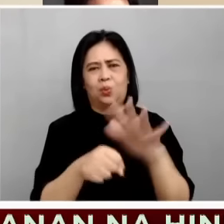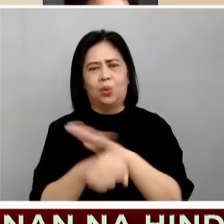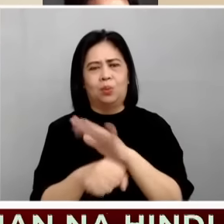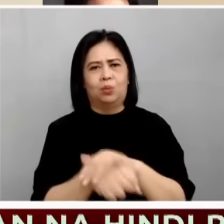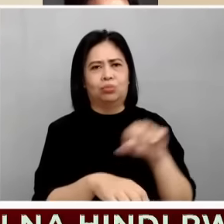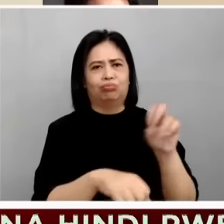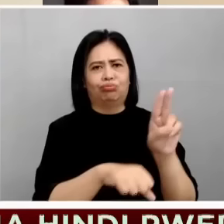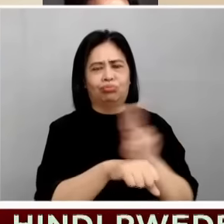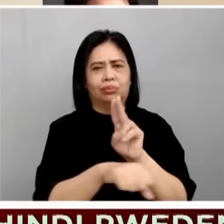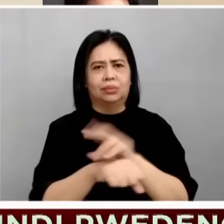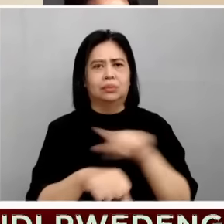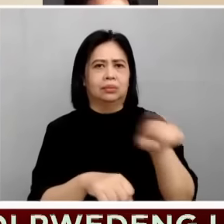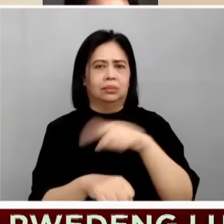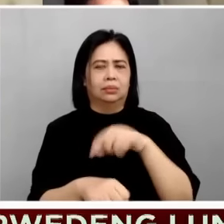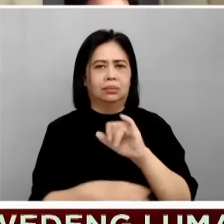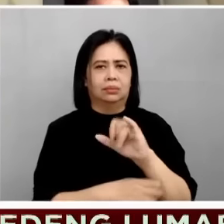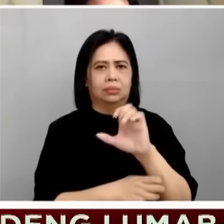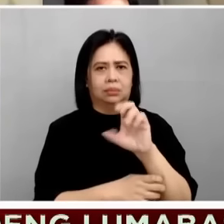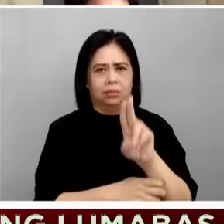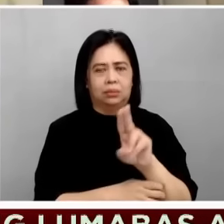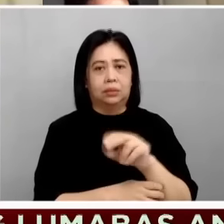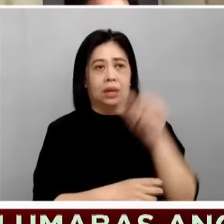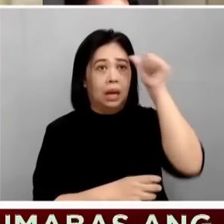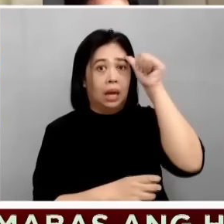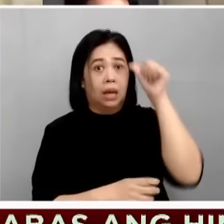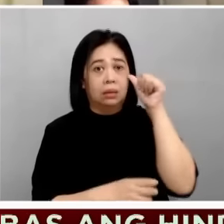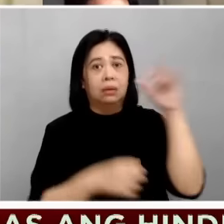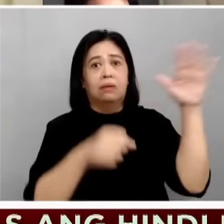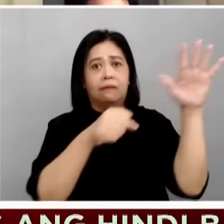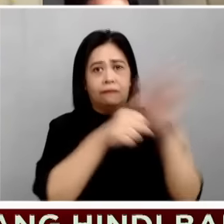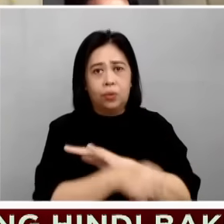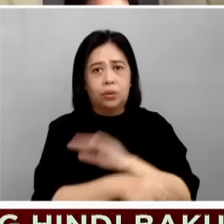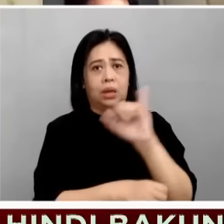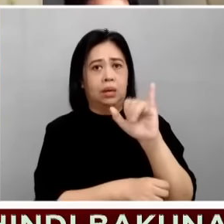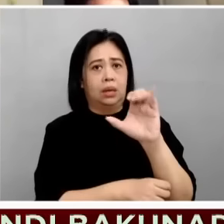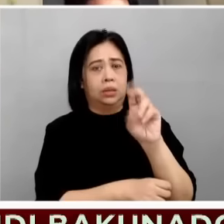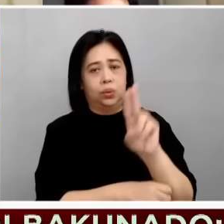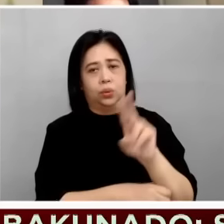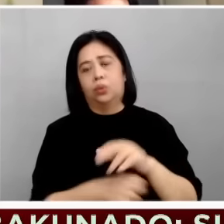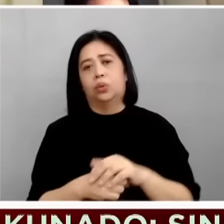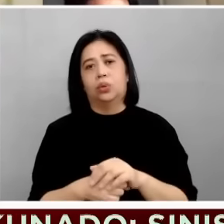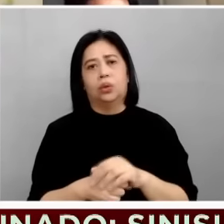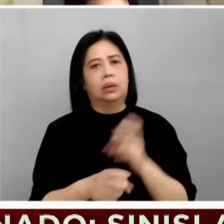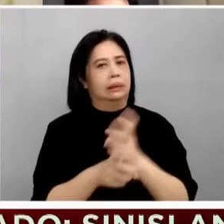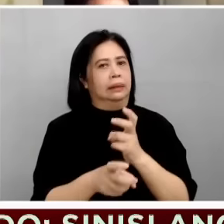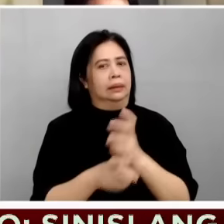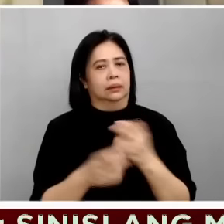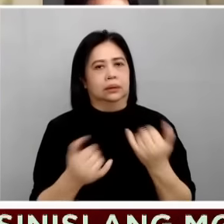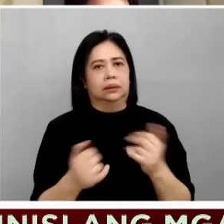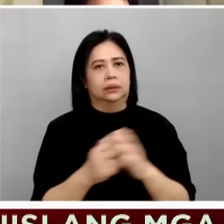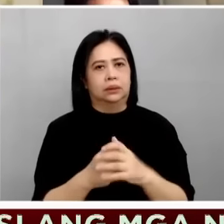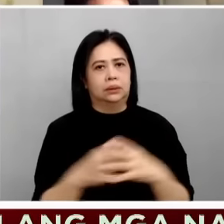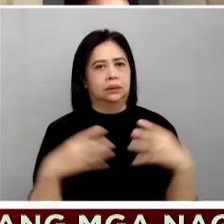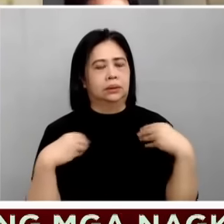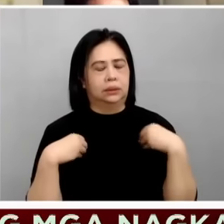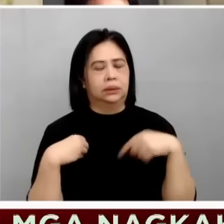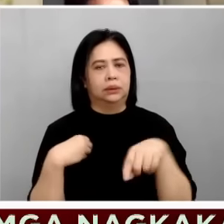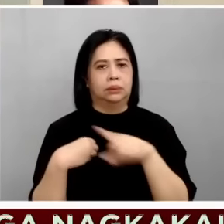ang, well, sa adulto ay puno po ang ICU at medyo nahirapan po kaming tumanggap ng ganon.